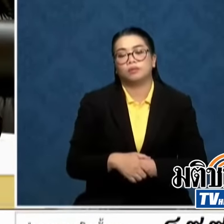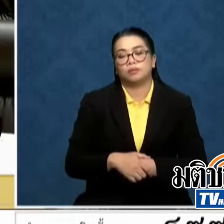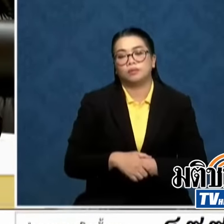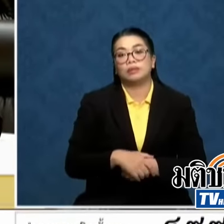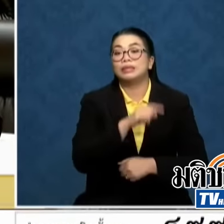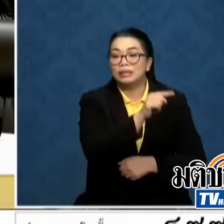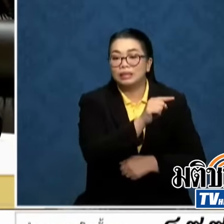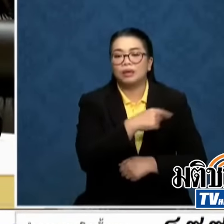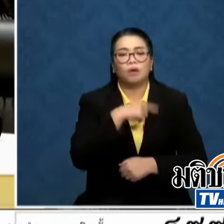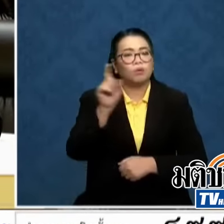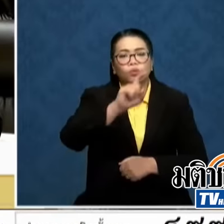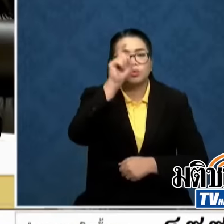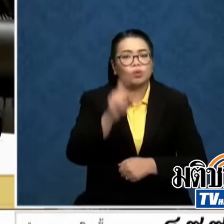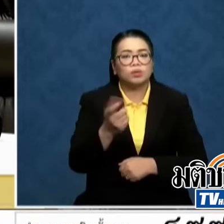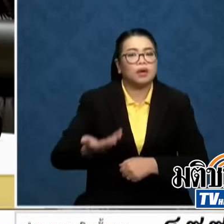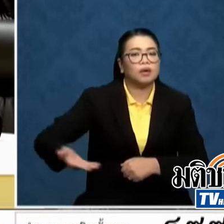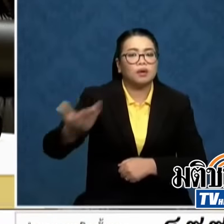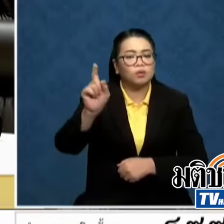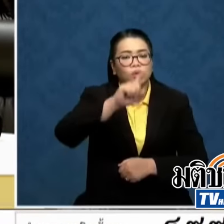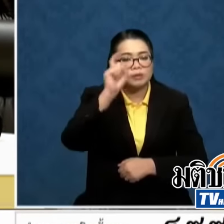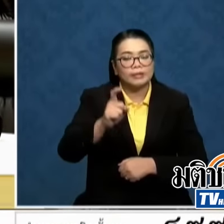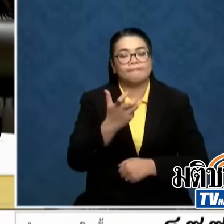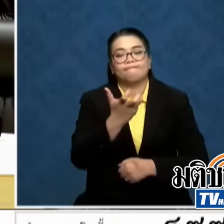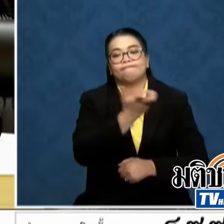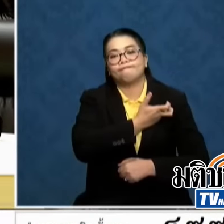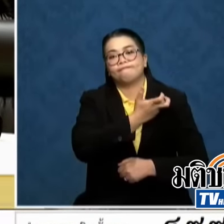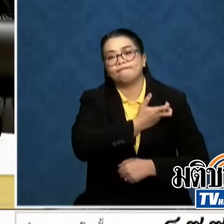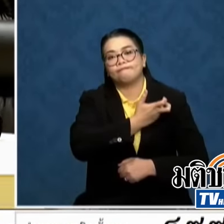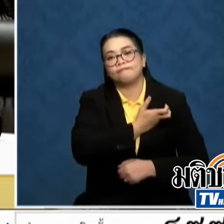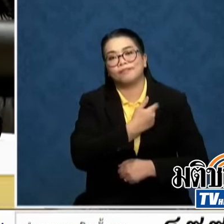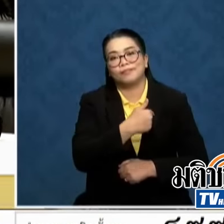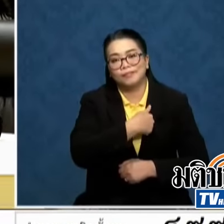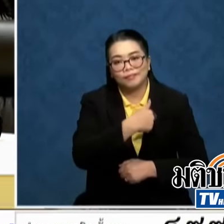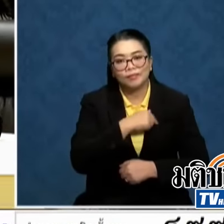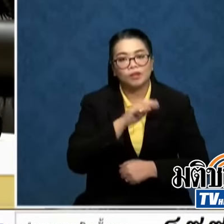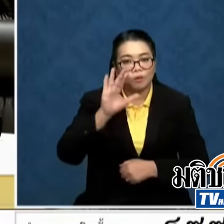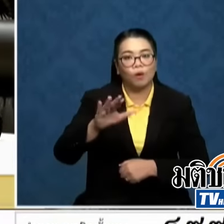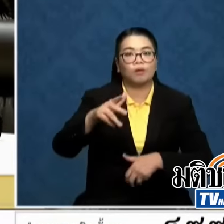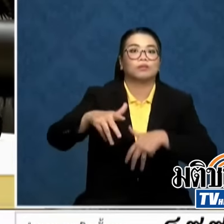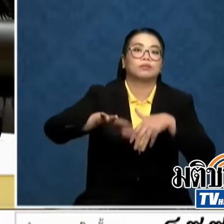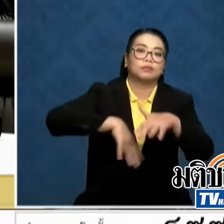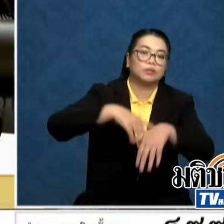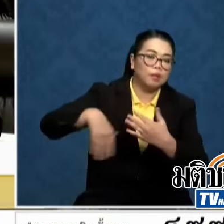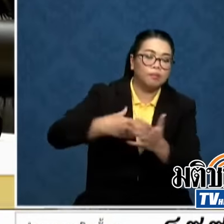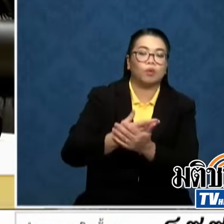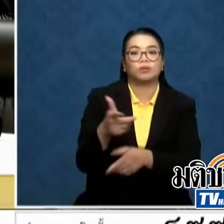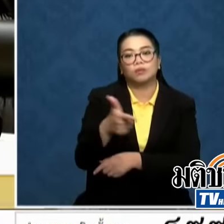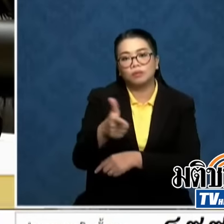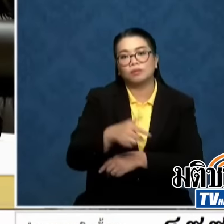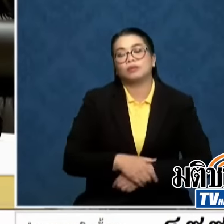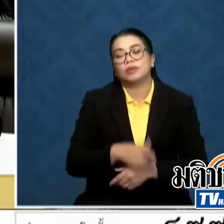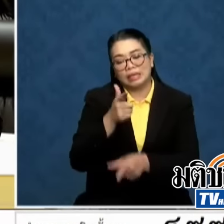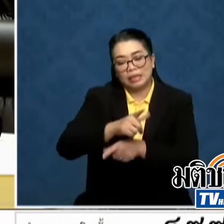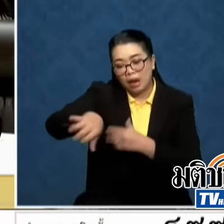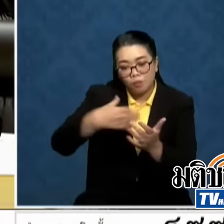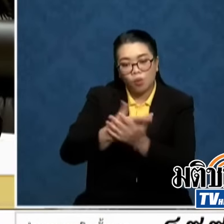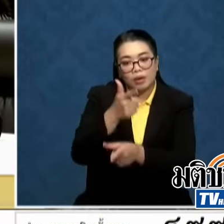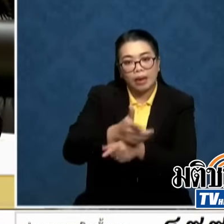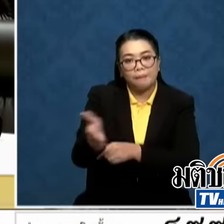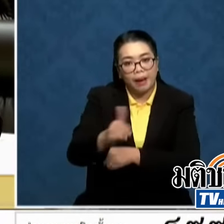นี่คือข้อกังวลสงสัยและความเจ็บแค้นในหัวใจเกษตรกรทั้งประเทศเราจะปล่อยไว้อย่